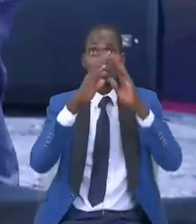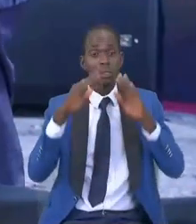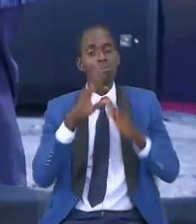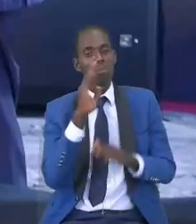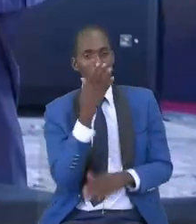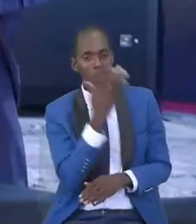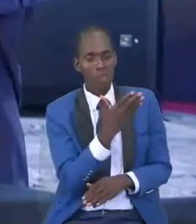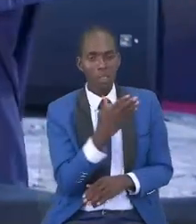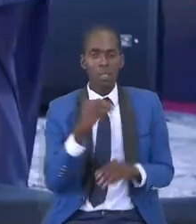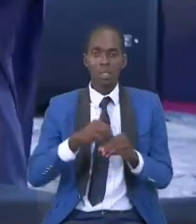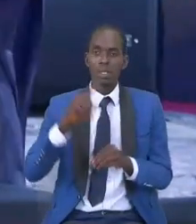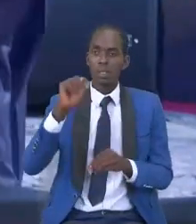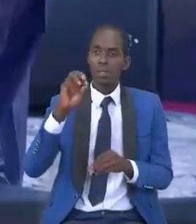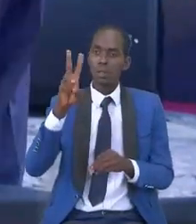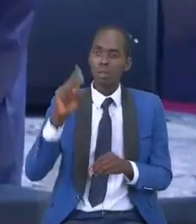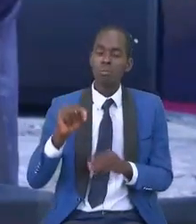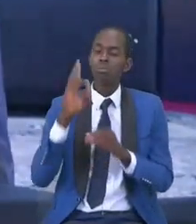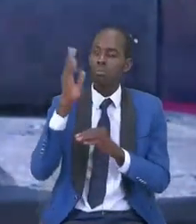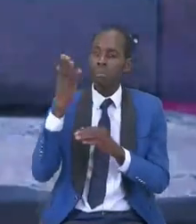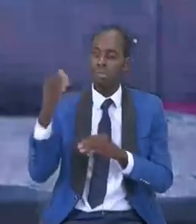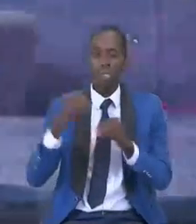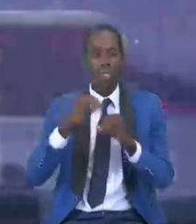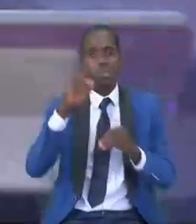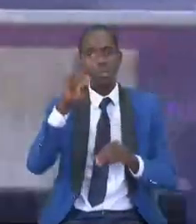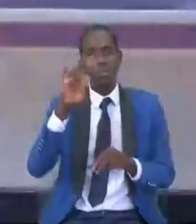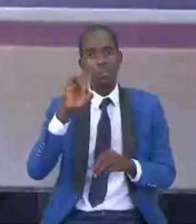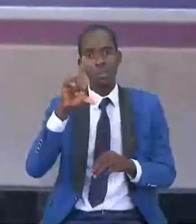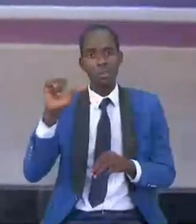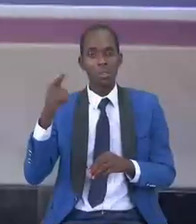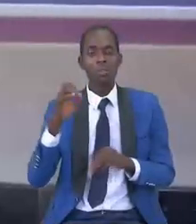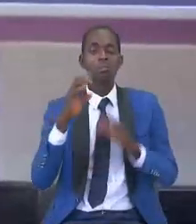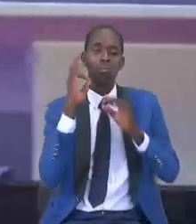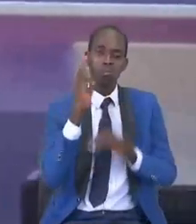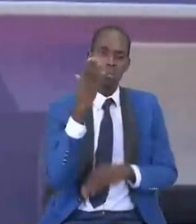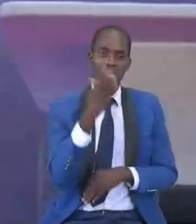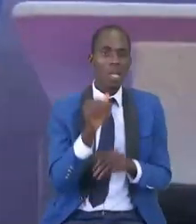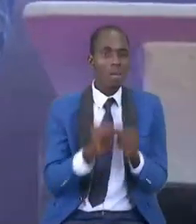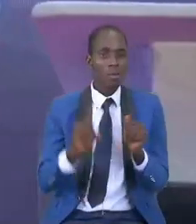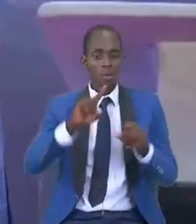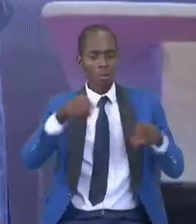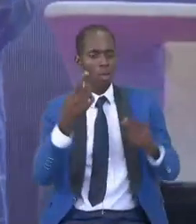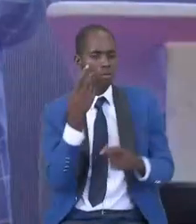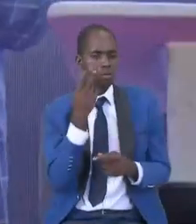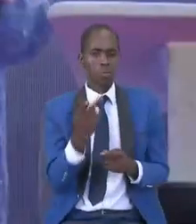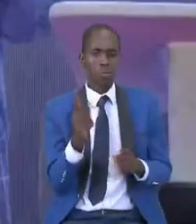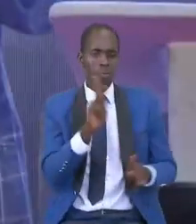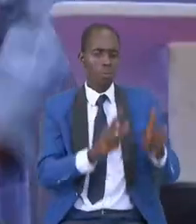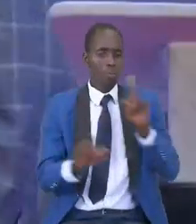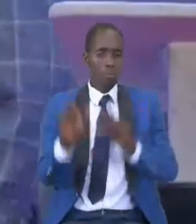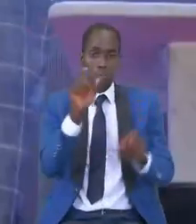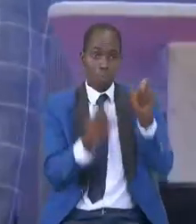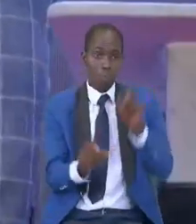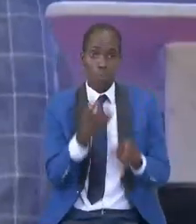ville, ils ont prêché là-bas, en ville, ils ont prêché là-bas, dans un village, ils ont prêché là-bas. Partout ils sont allés et vous voyez des